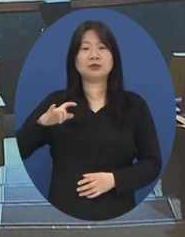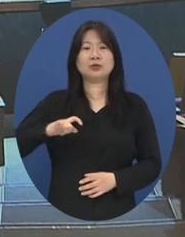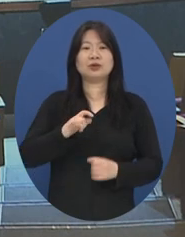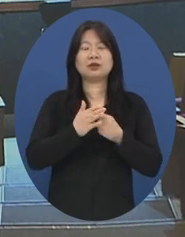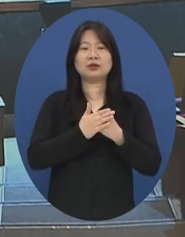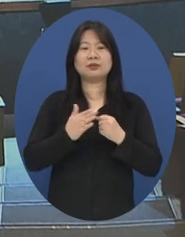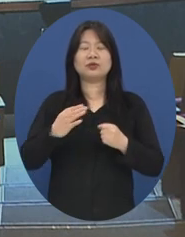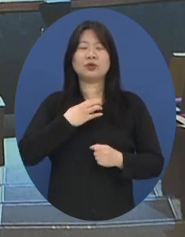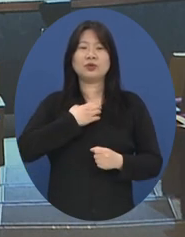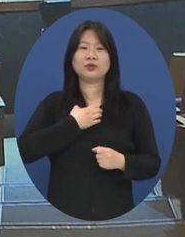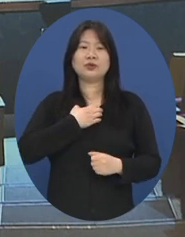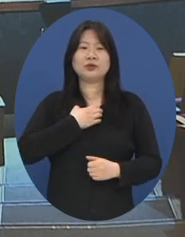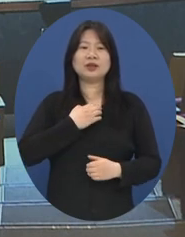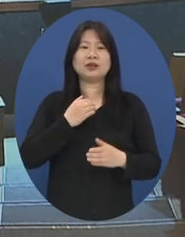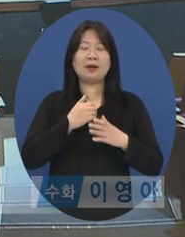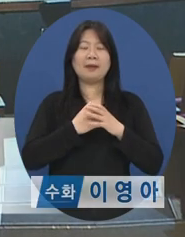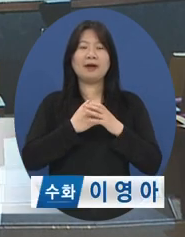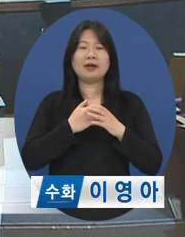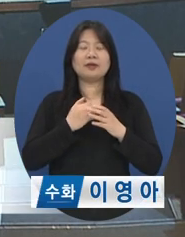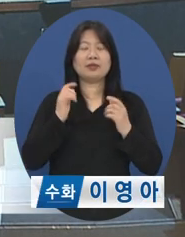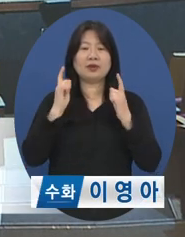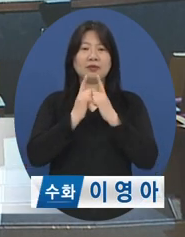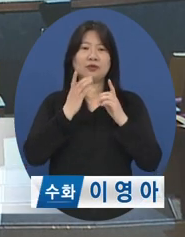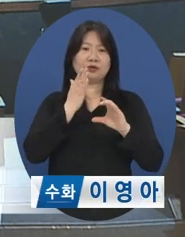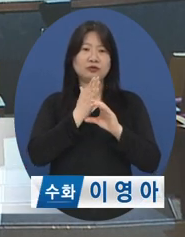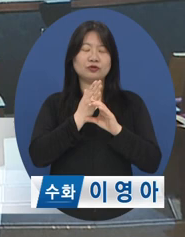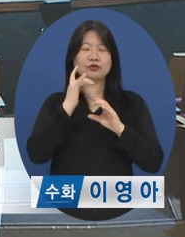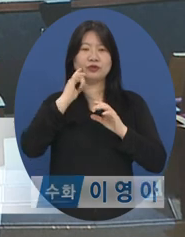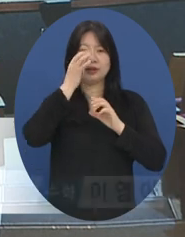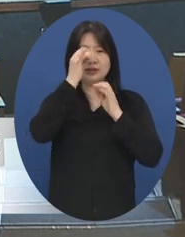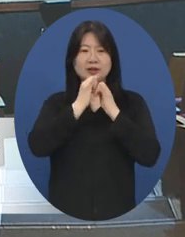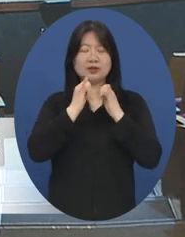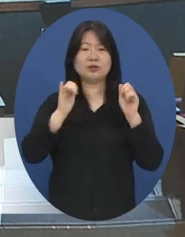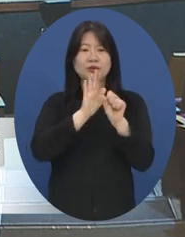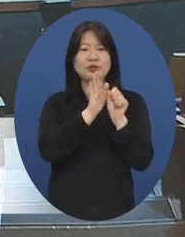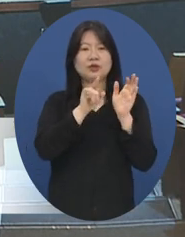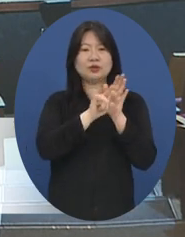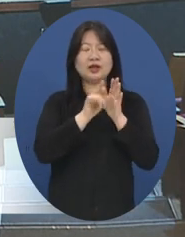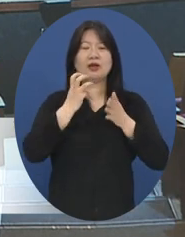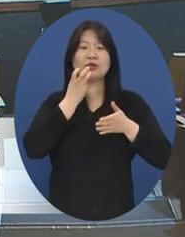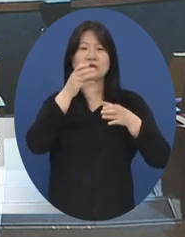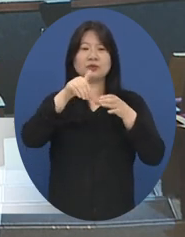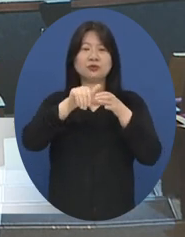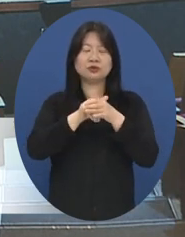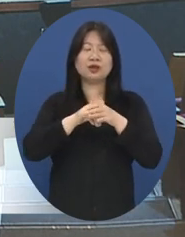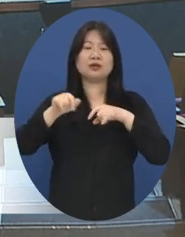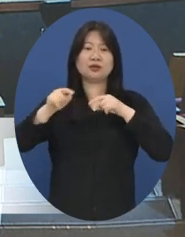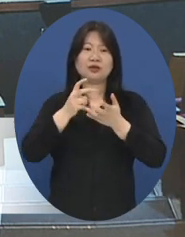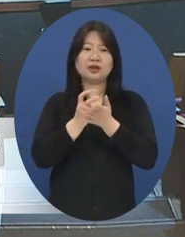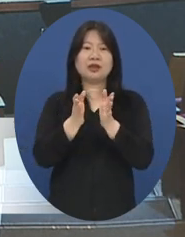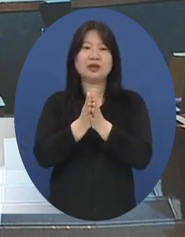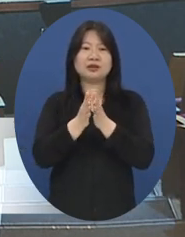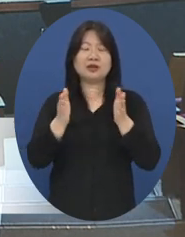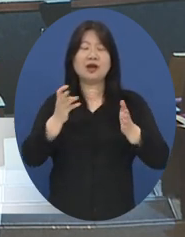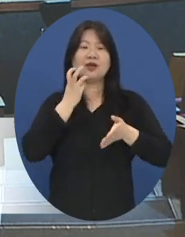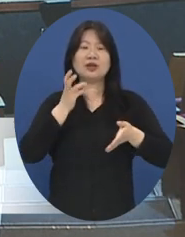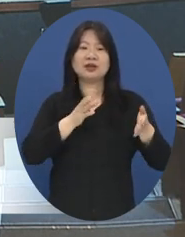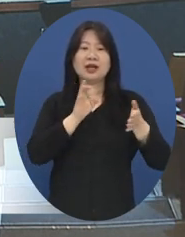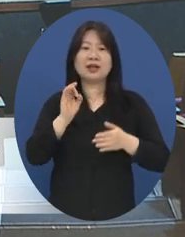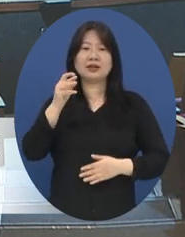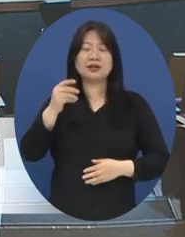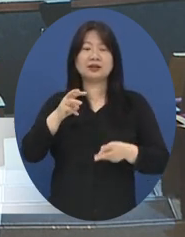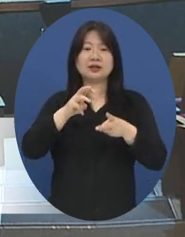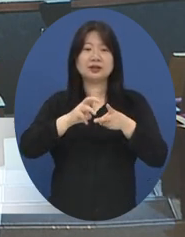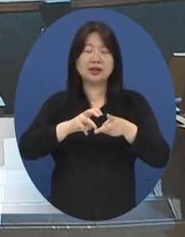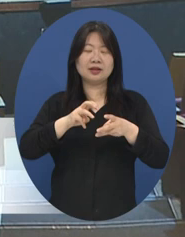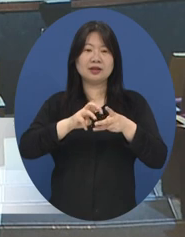코로나19로 위기에 빠진 예술인들을 돕기 위해 경기도가 문화뉴딜 정책을 펼칩니다. 경기 아트센터의 공연장을 활용해